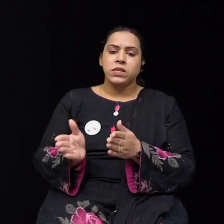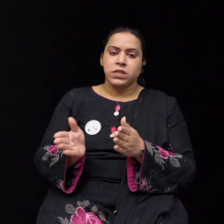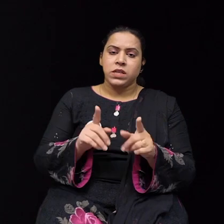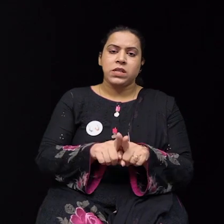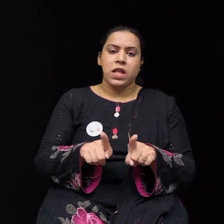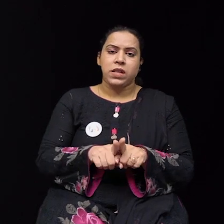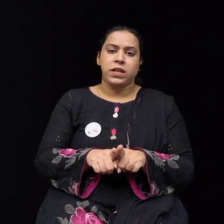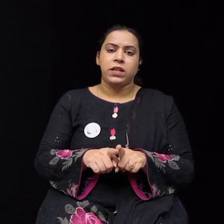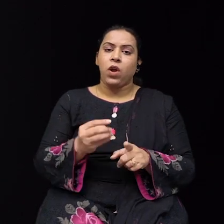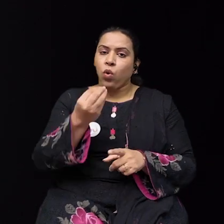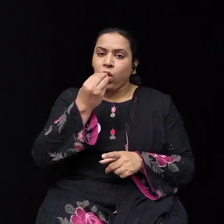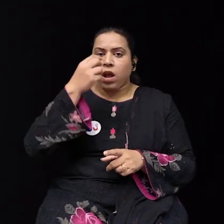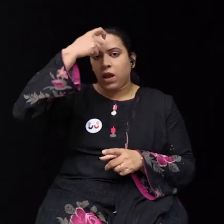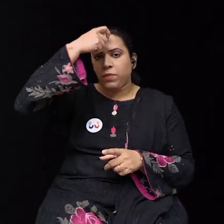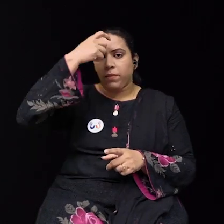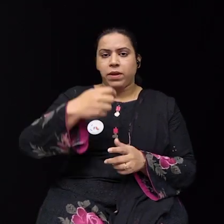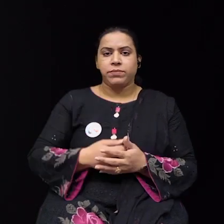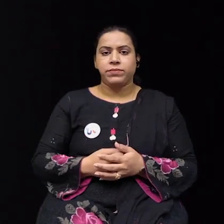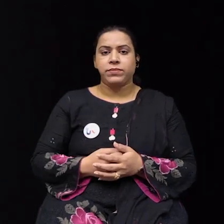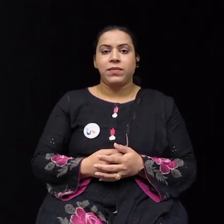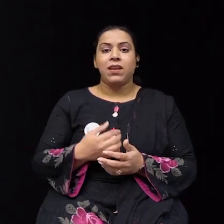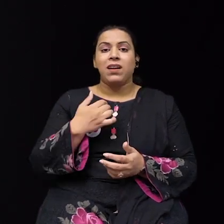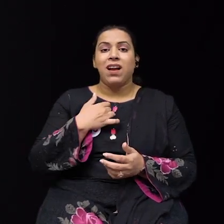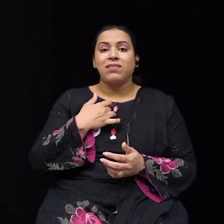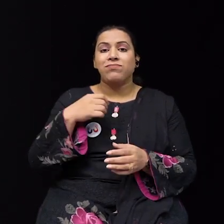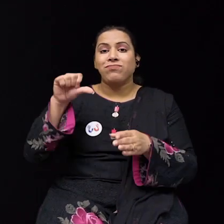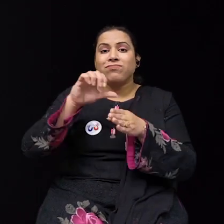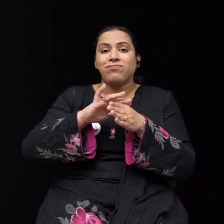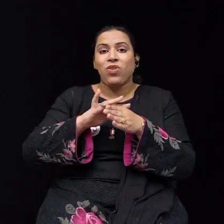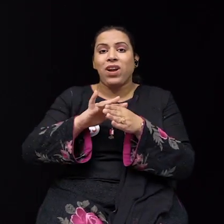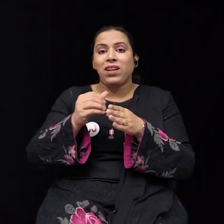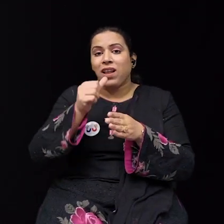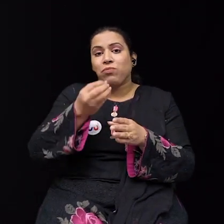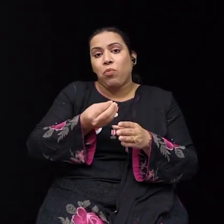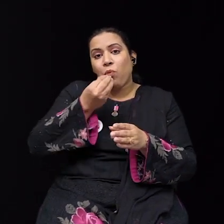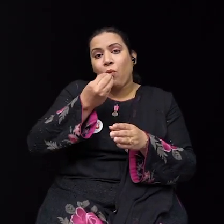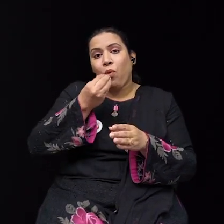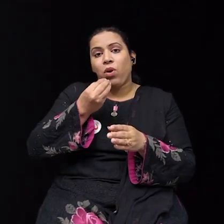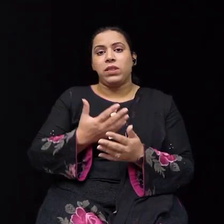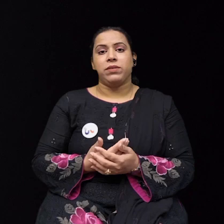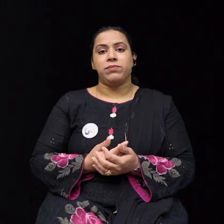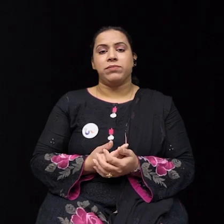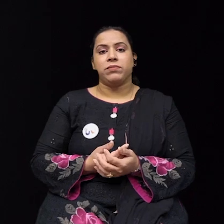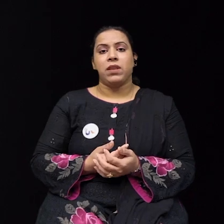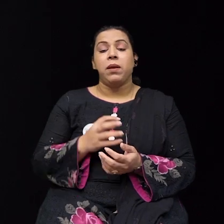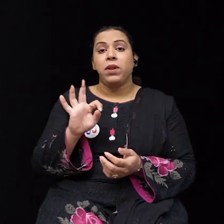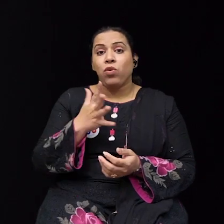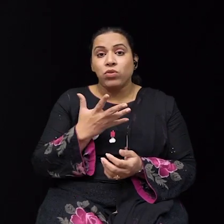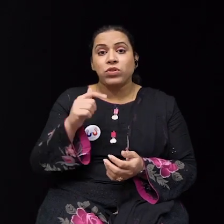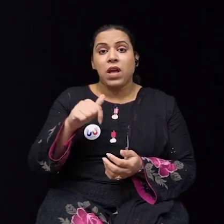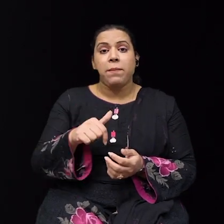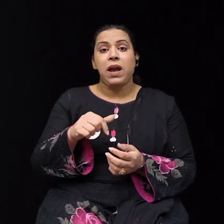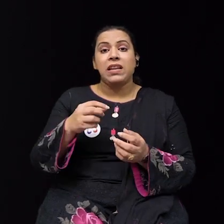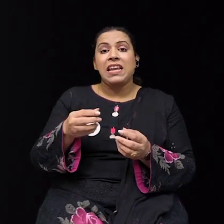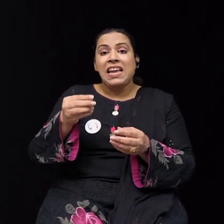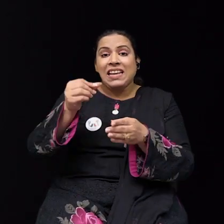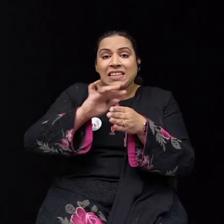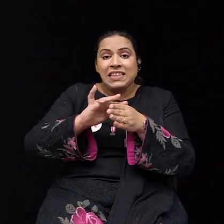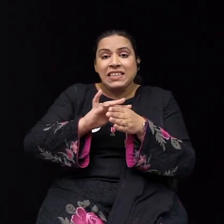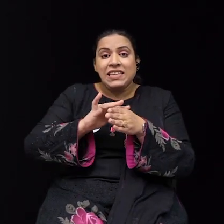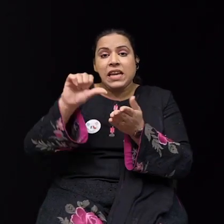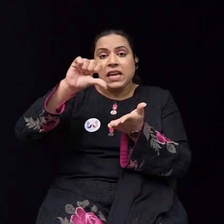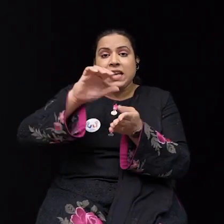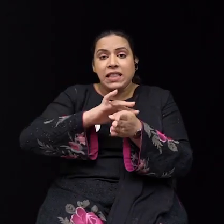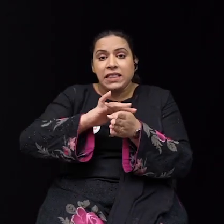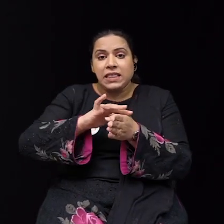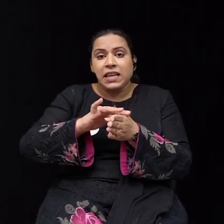ایک ہم لوگوں کے خوراک کا مسئلہ ہے کہ ہم لوگ کولیسٹرول اور اس طرح کی چیزیں بہت ساری کھاتے ہیں۔ بالخصوص ہمارے ہاں جو گھی اور تیل کا استعمال ہے